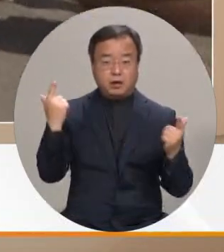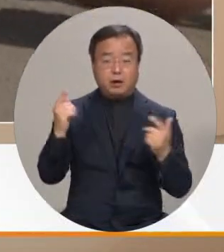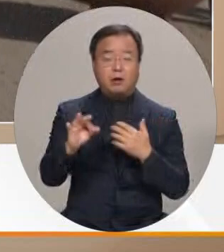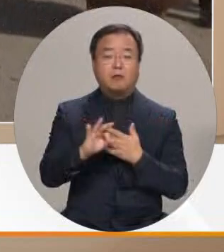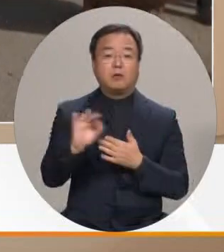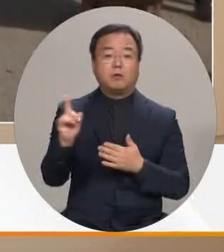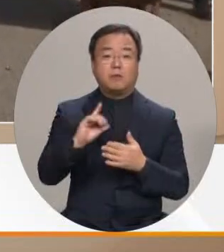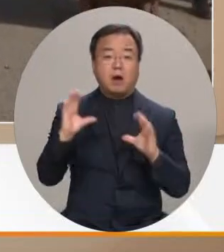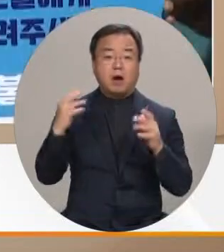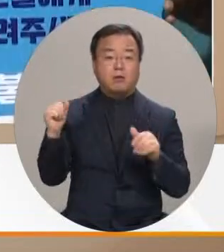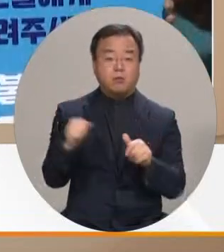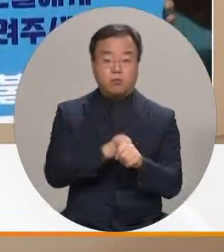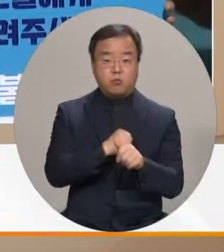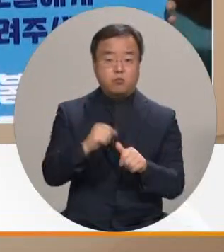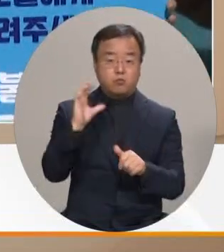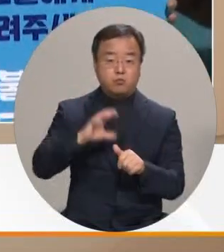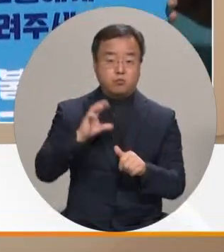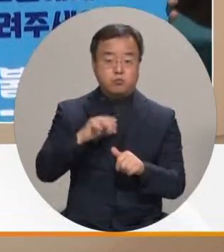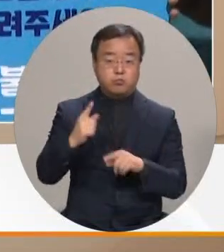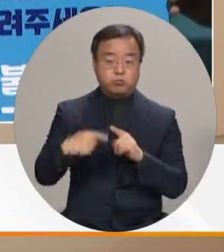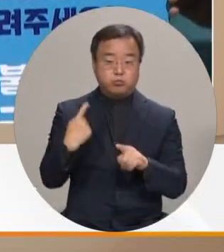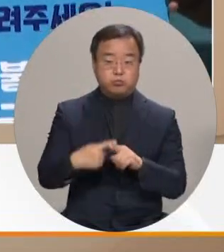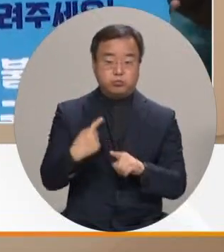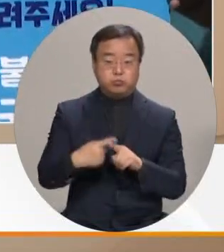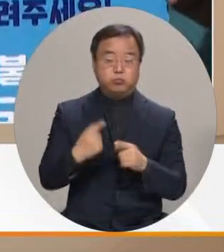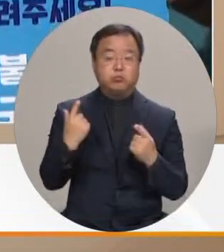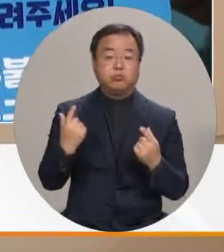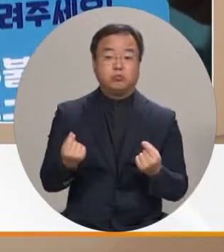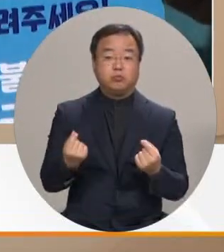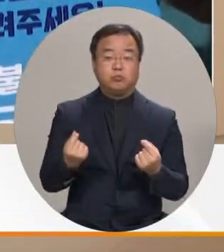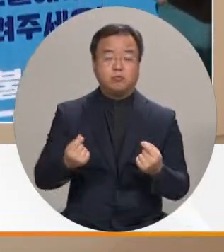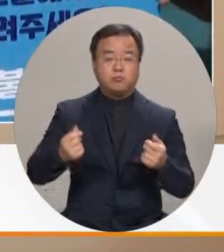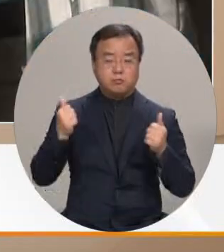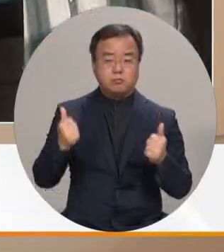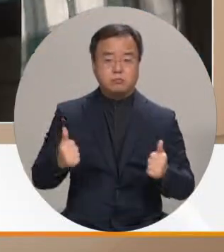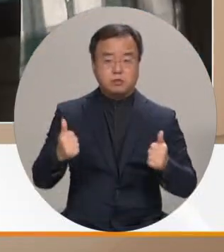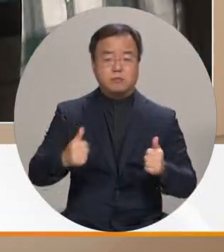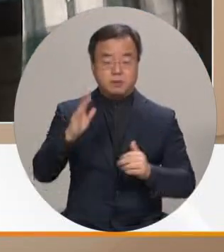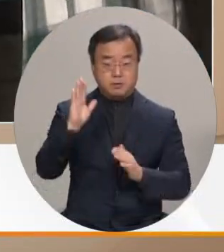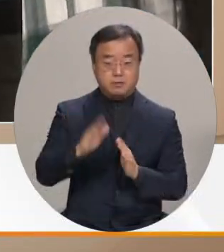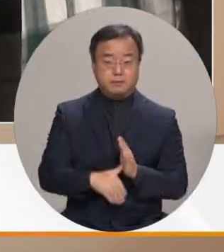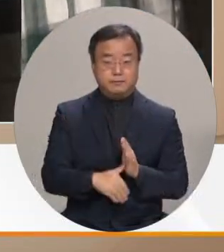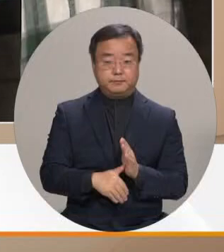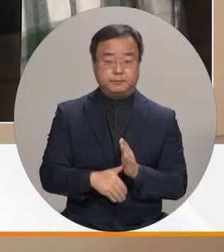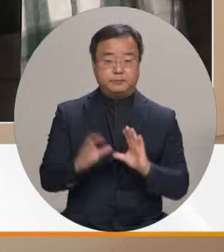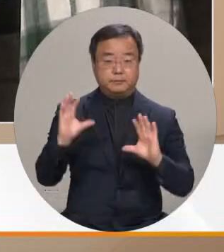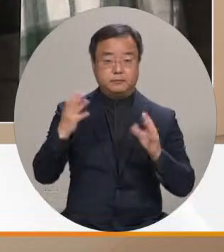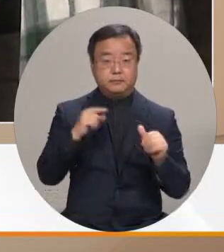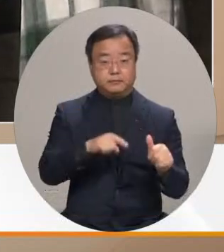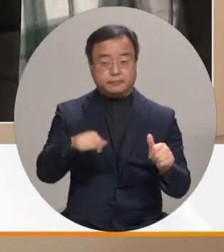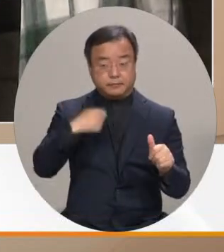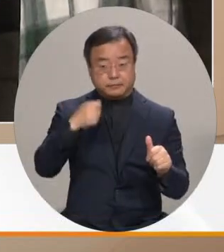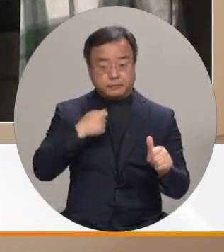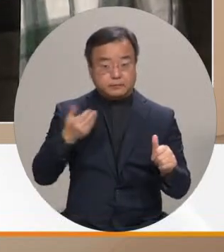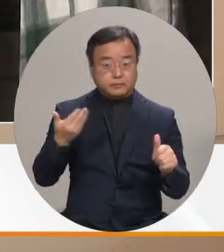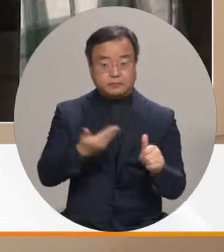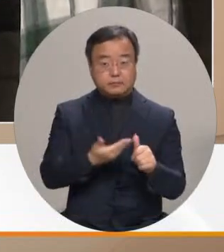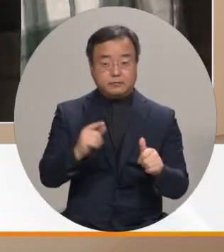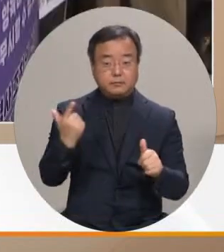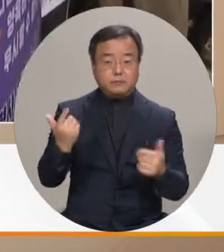명백한 아동학대로 처벌 받잖아요네 그럼이 만약에이 사람이 재판을 받을 때 애한테 밥을 안 주는 것은